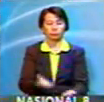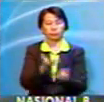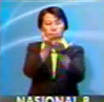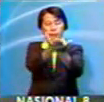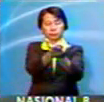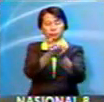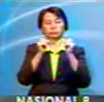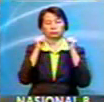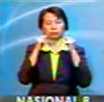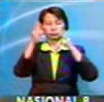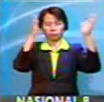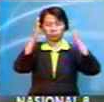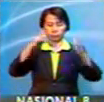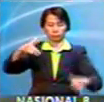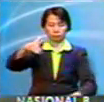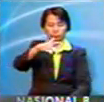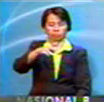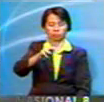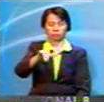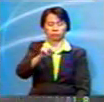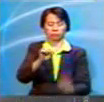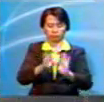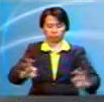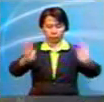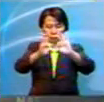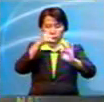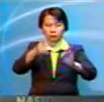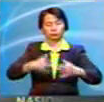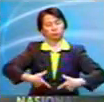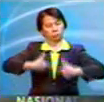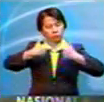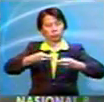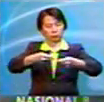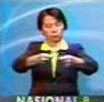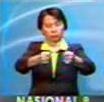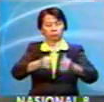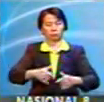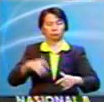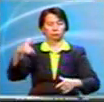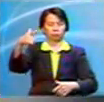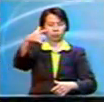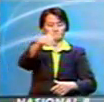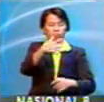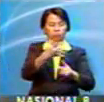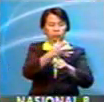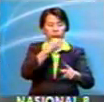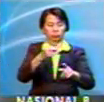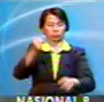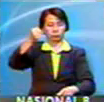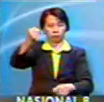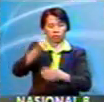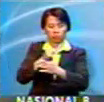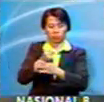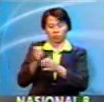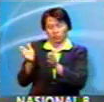Cadangan pensuastaan Malaysia Airlines MAS penting bagi kelangsungan hidup syarikat penerbangan itu dan pemegang